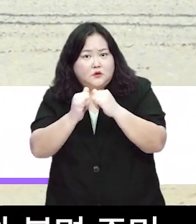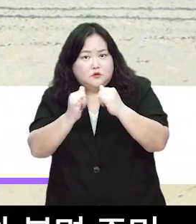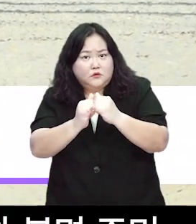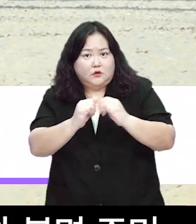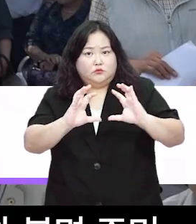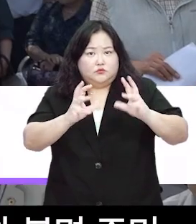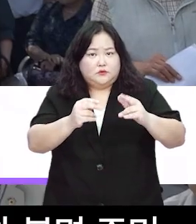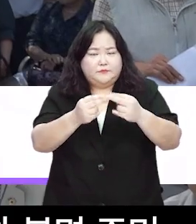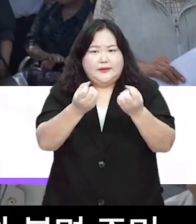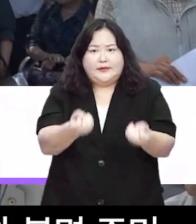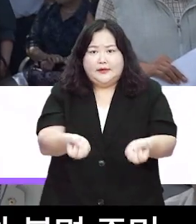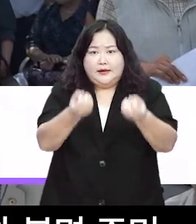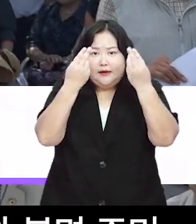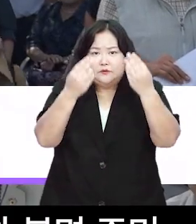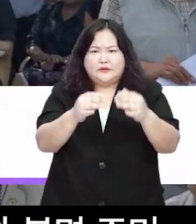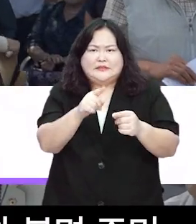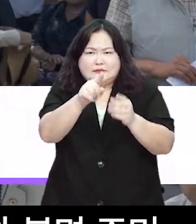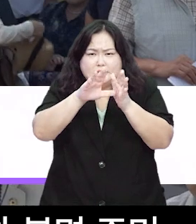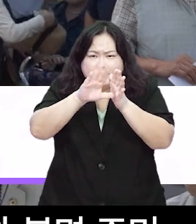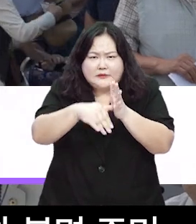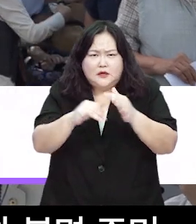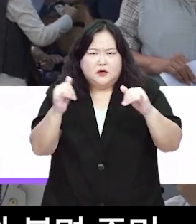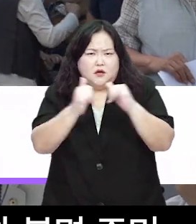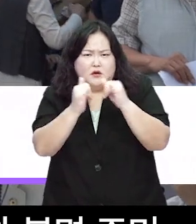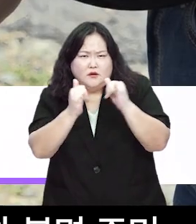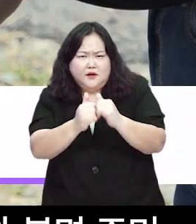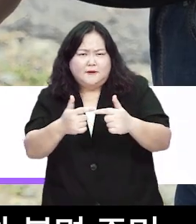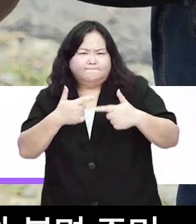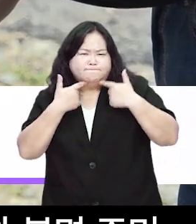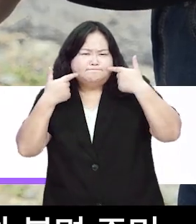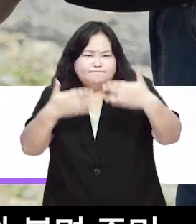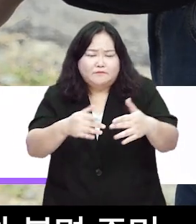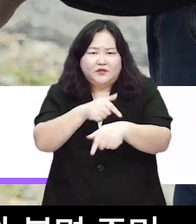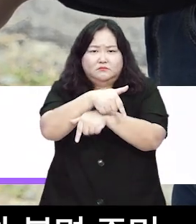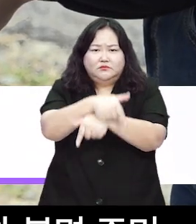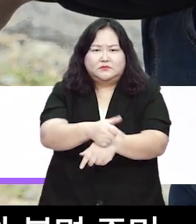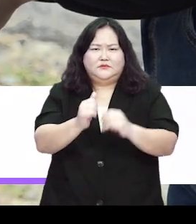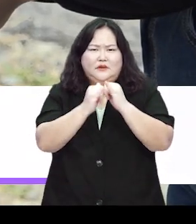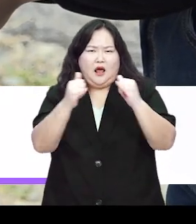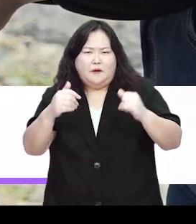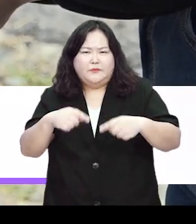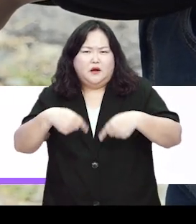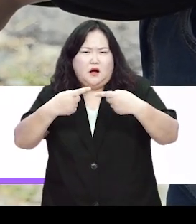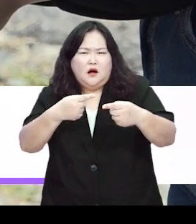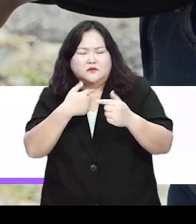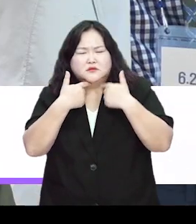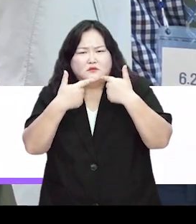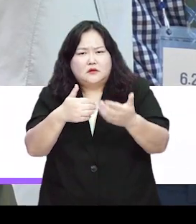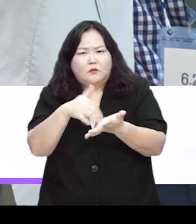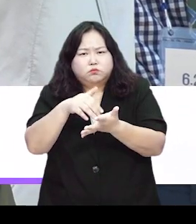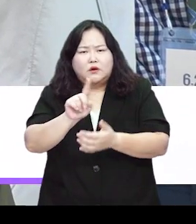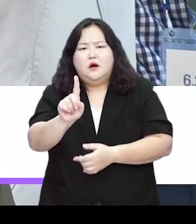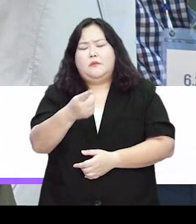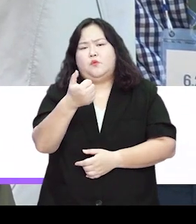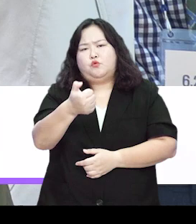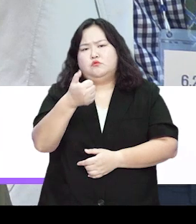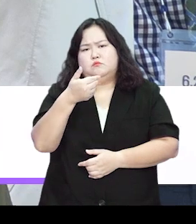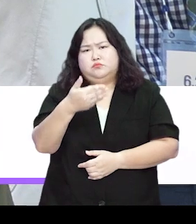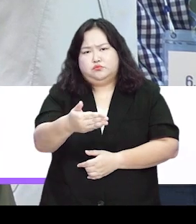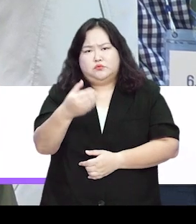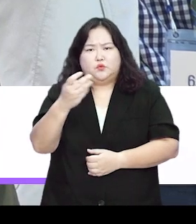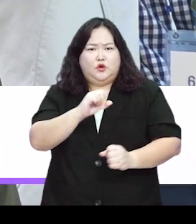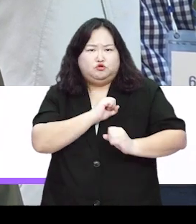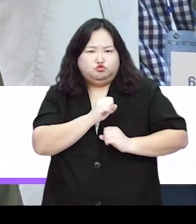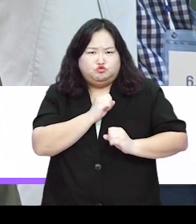625 참전 국가유공자 식을 열고 당시 전쟁에 참전한 북주민 9명 국가유공